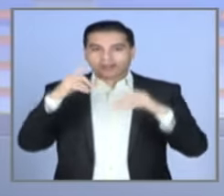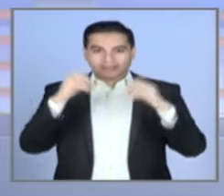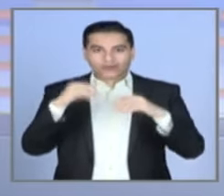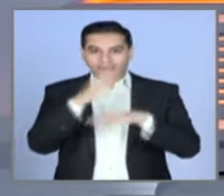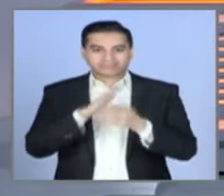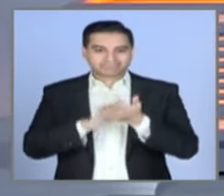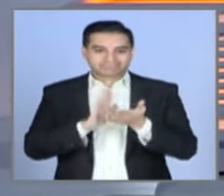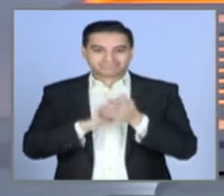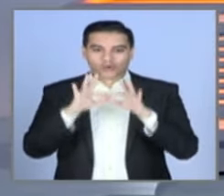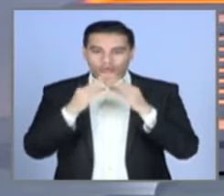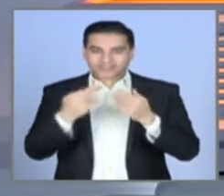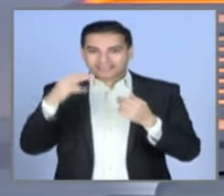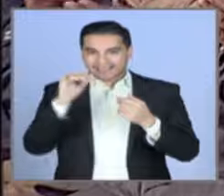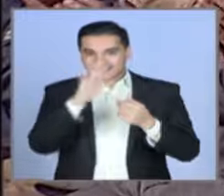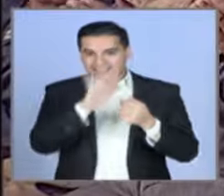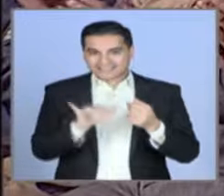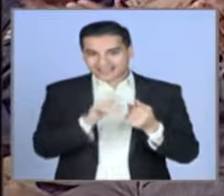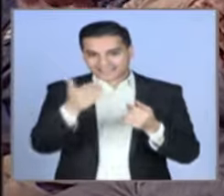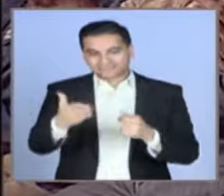عيسى.